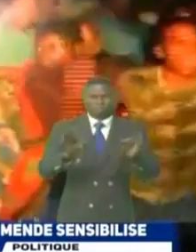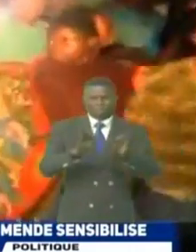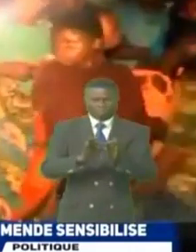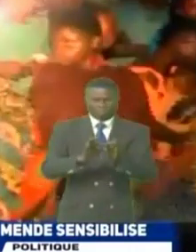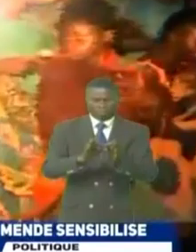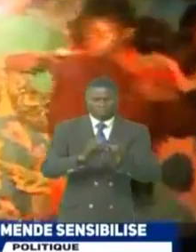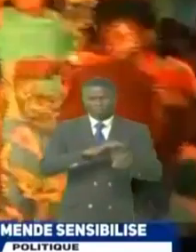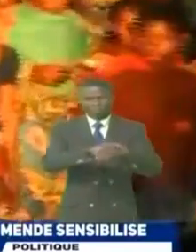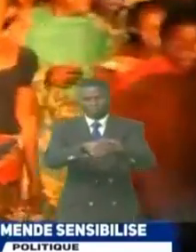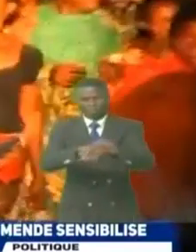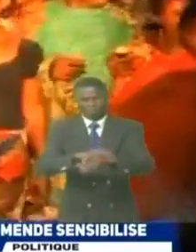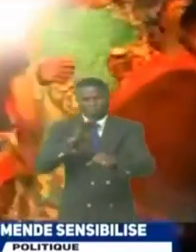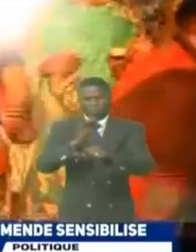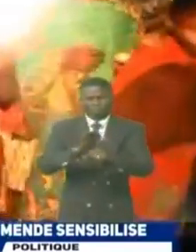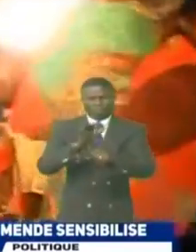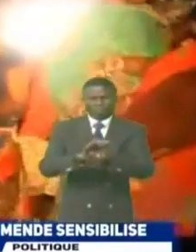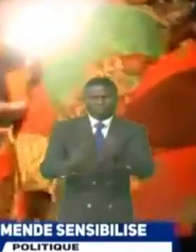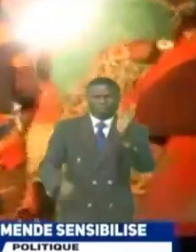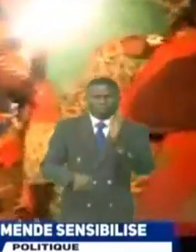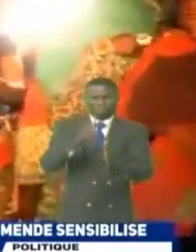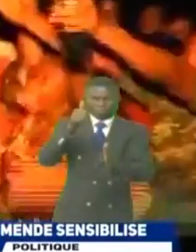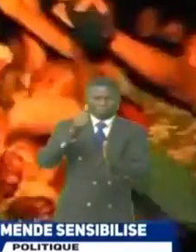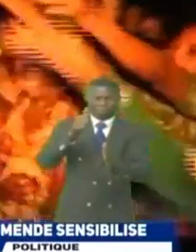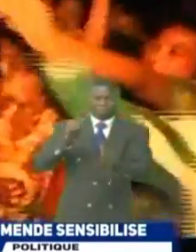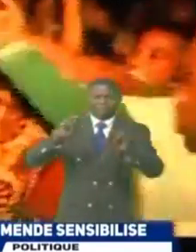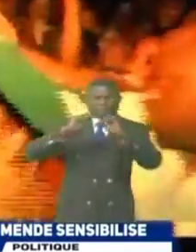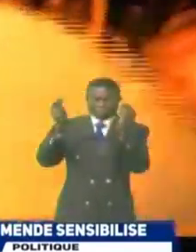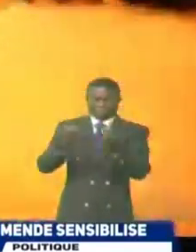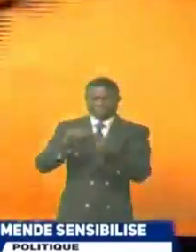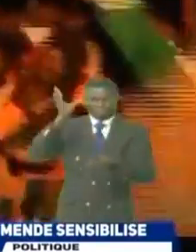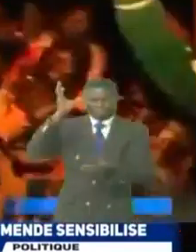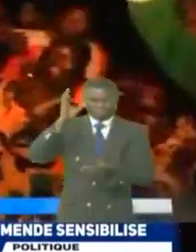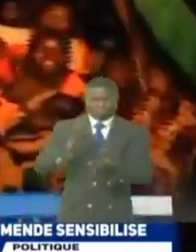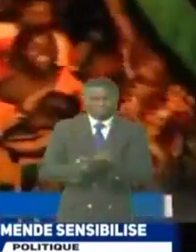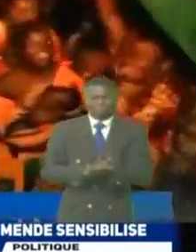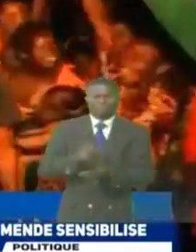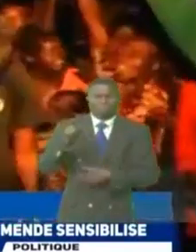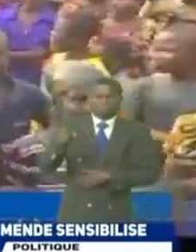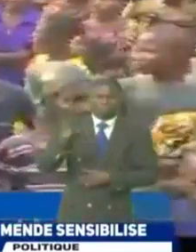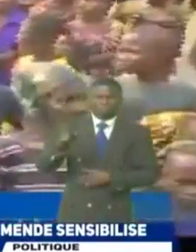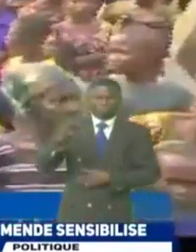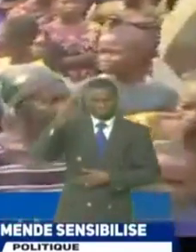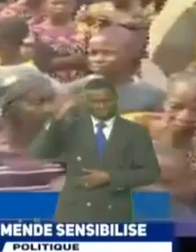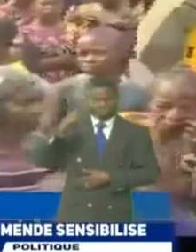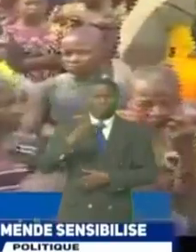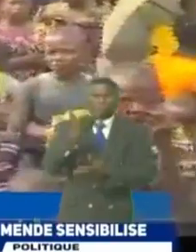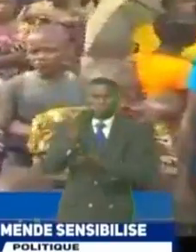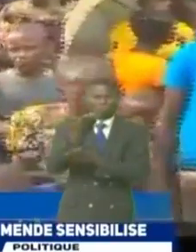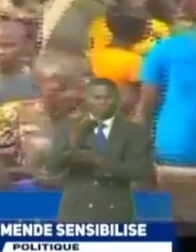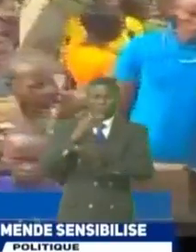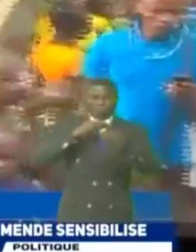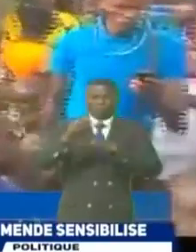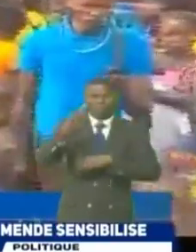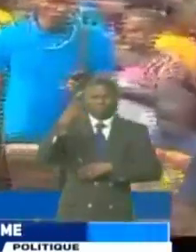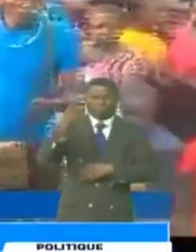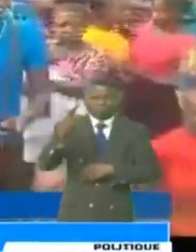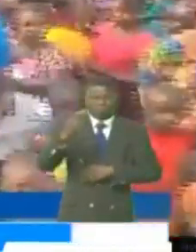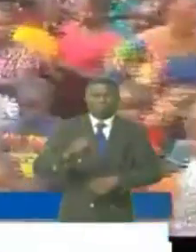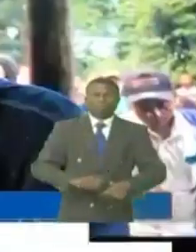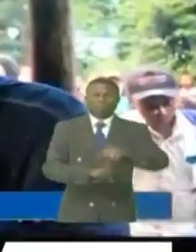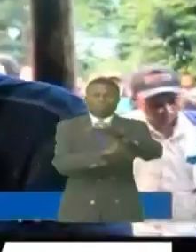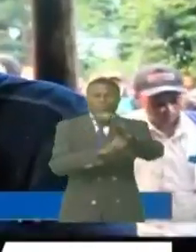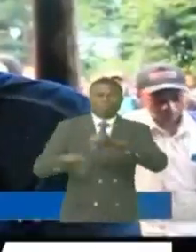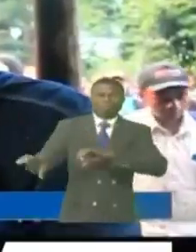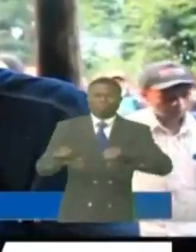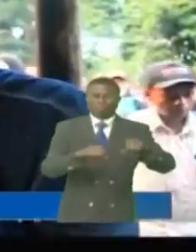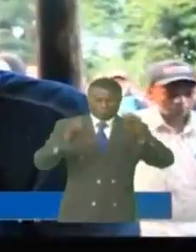l'a conduit dans plus ou moins 11 groupements du secteur de Kondo Tchoumbe, où il a lancé un seul message, le soutien aux